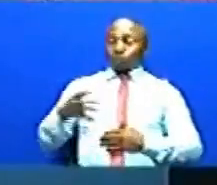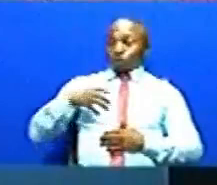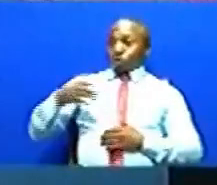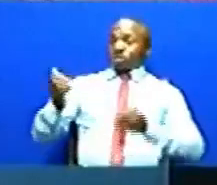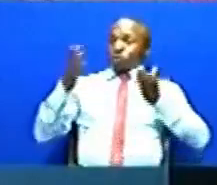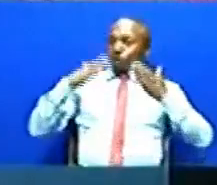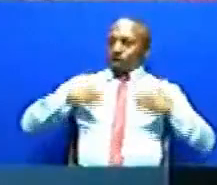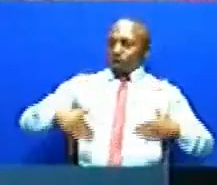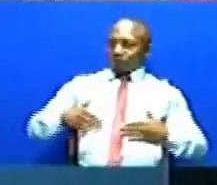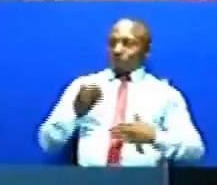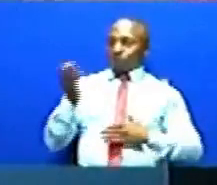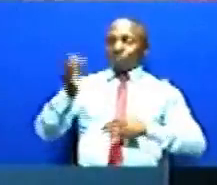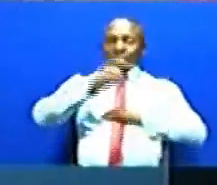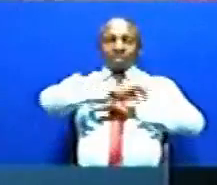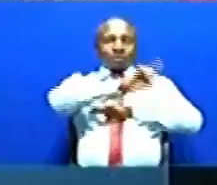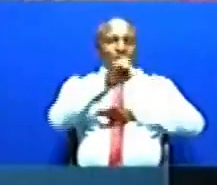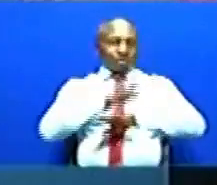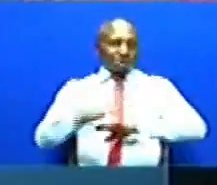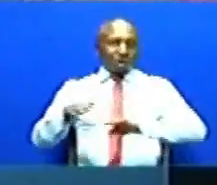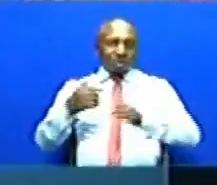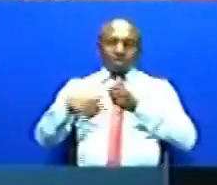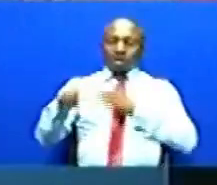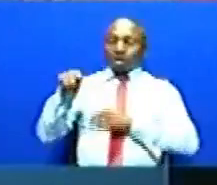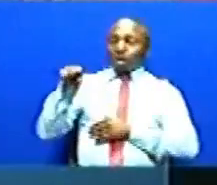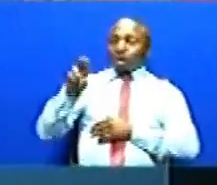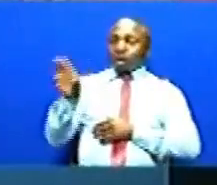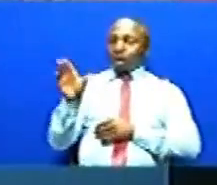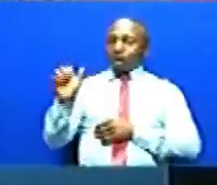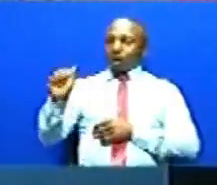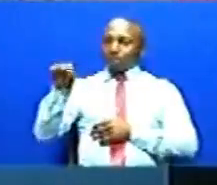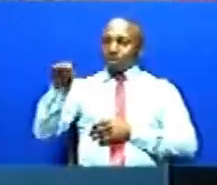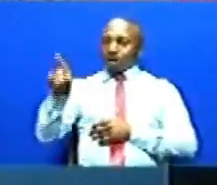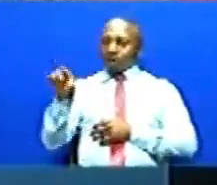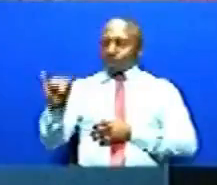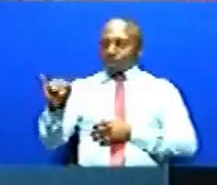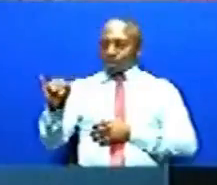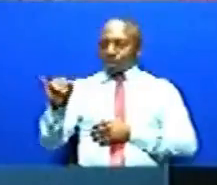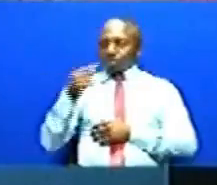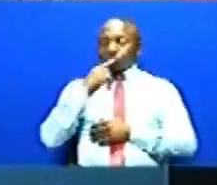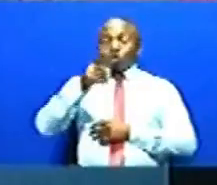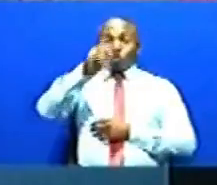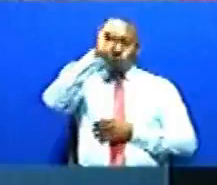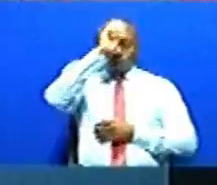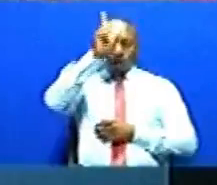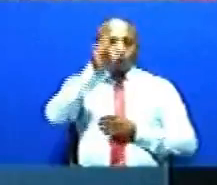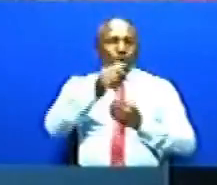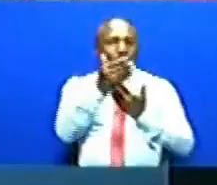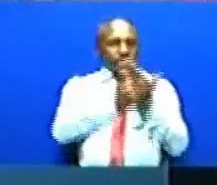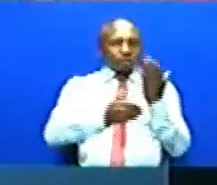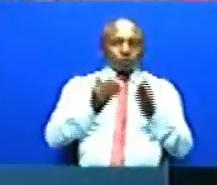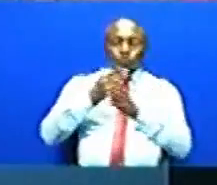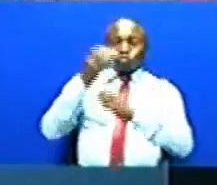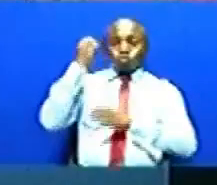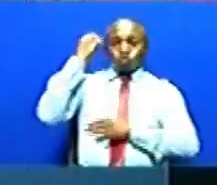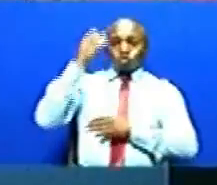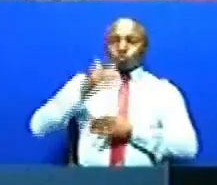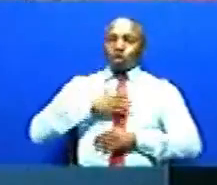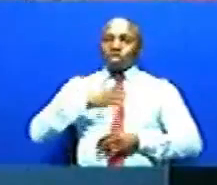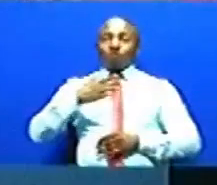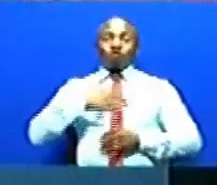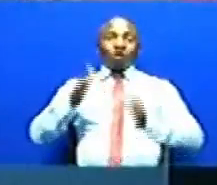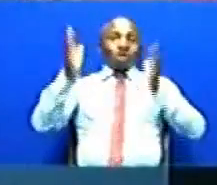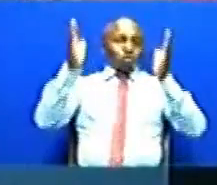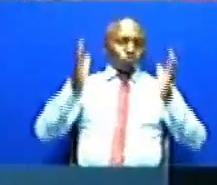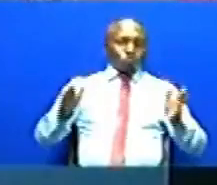Waziri wa Afya visiwani Zanzibar Hamad Rashid Mohamed amesema uelewa wa wananchi kuhusu ugonjwa wa kifua kikuu bado uko